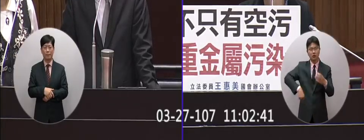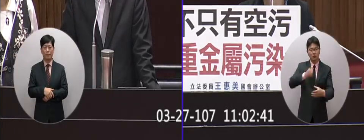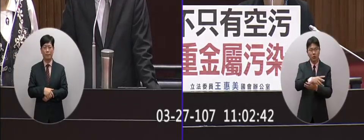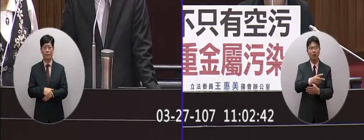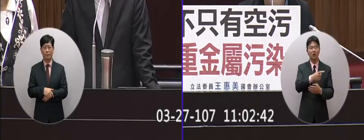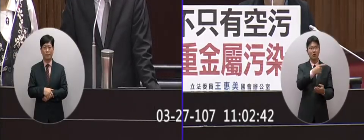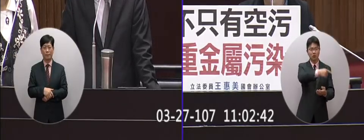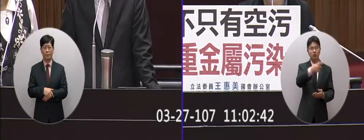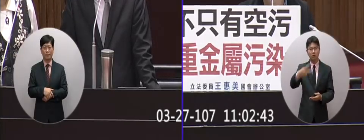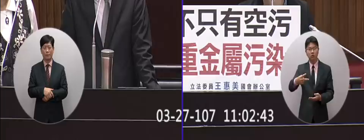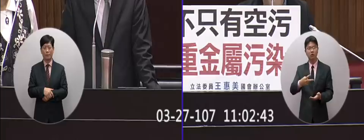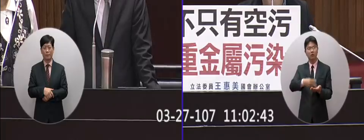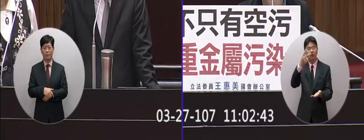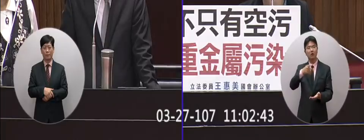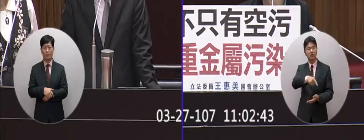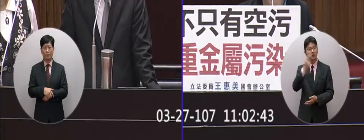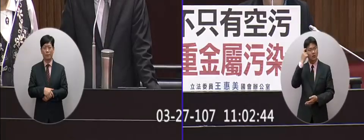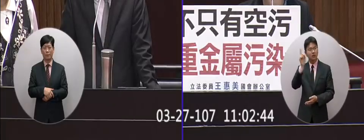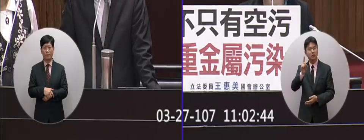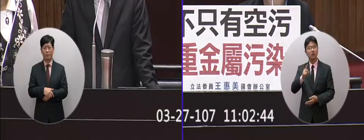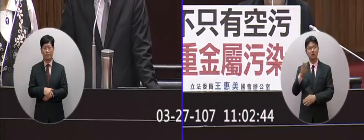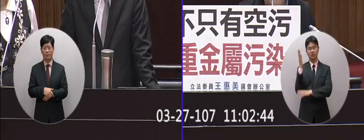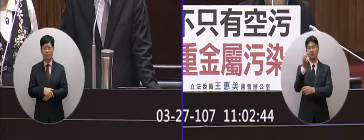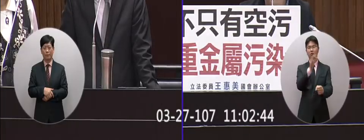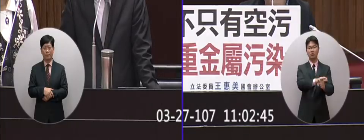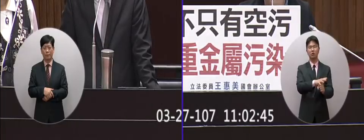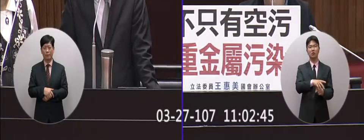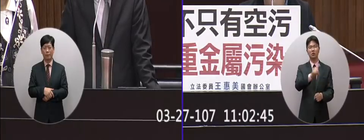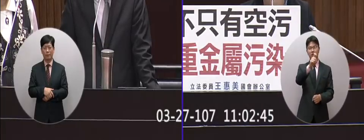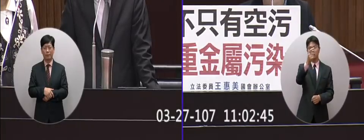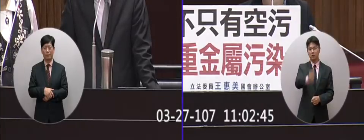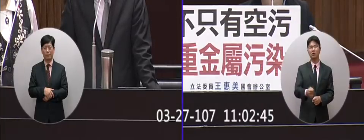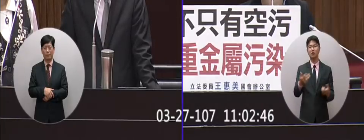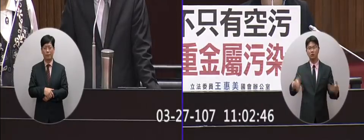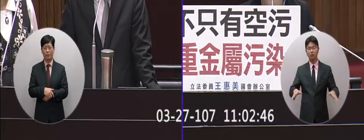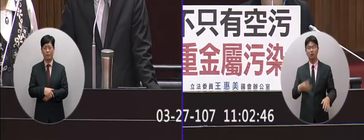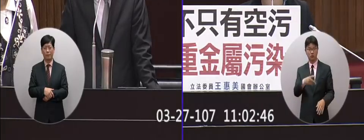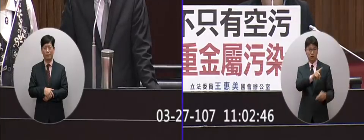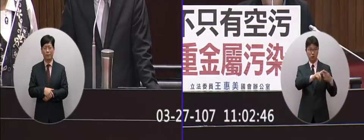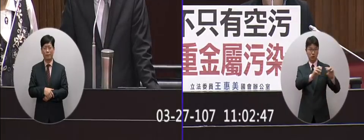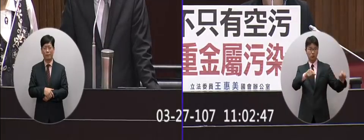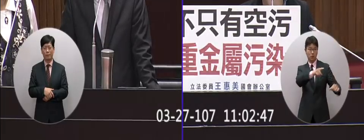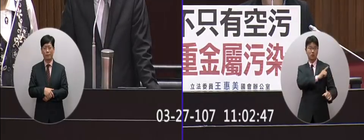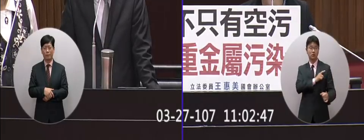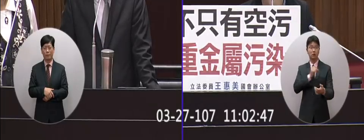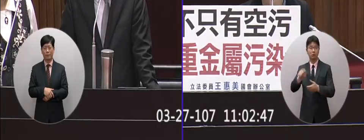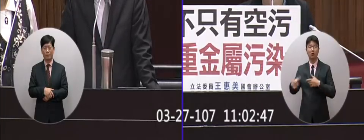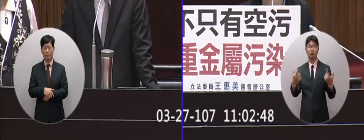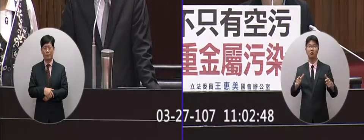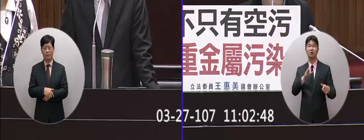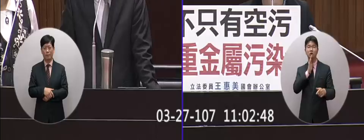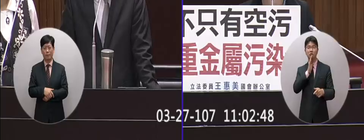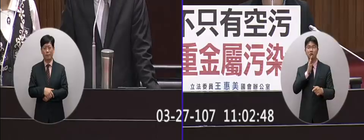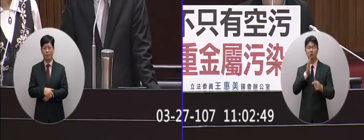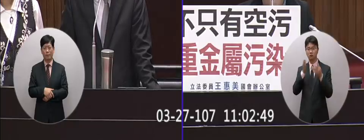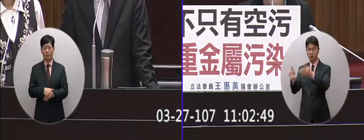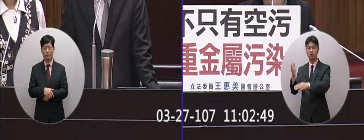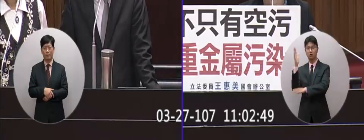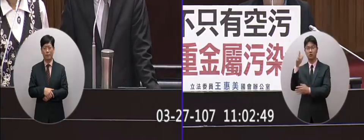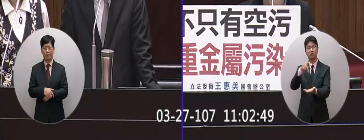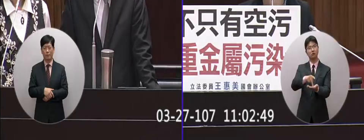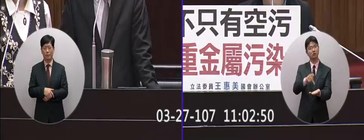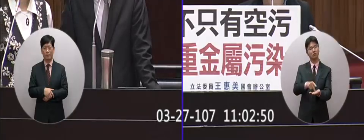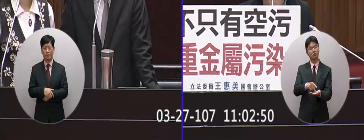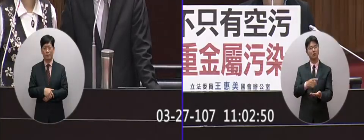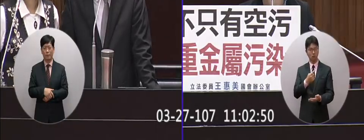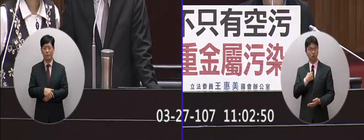去投资，等于拿了政府10亿多的钱，而且呢土地它不是自行采购，又是跟我们用租的方式，